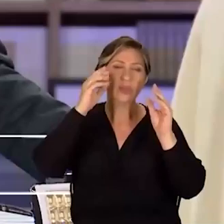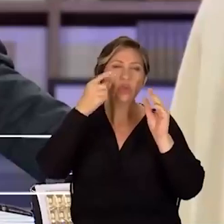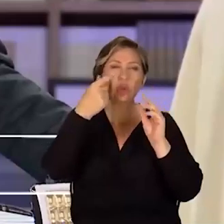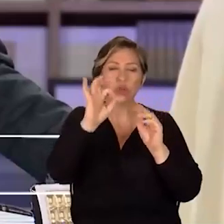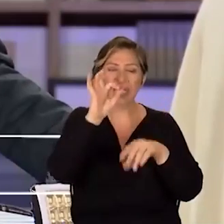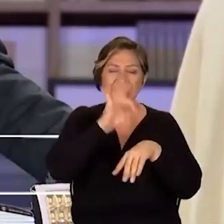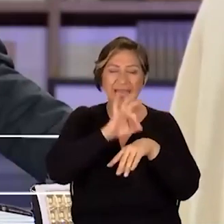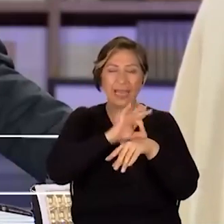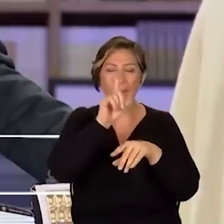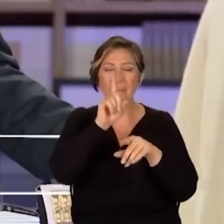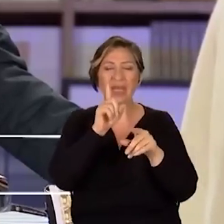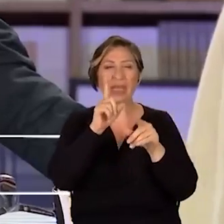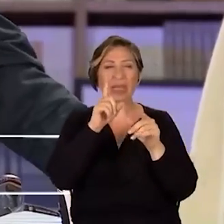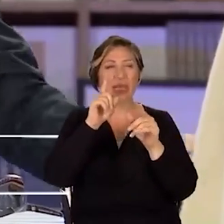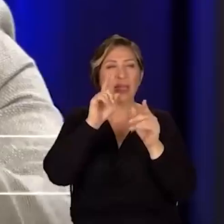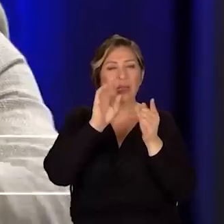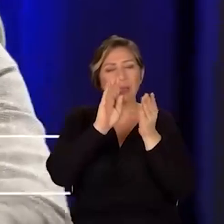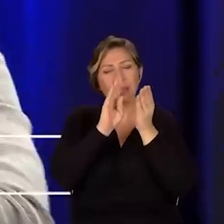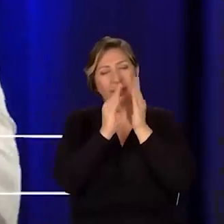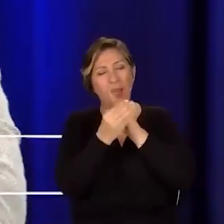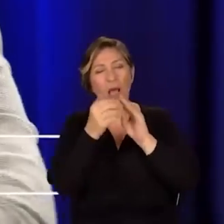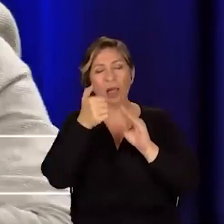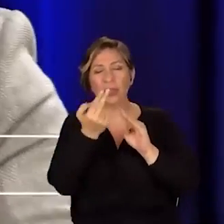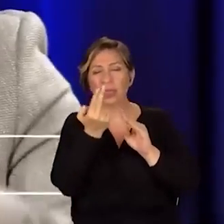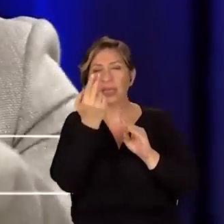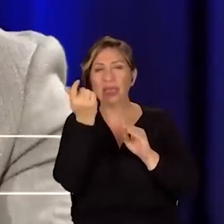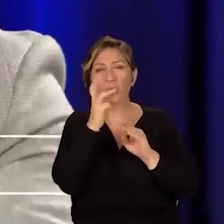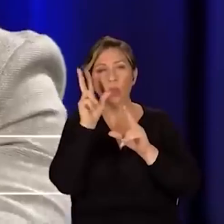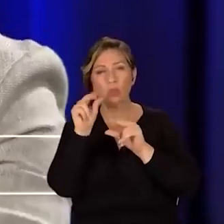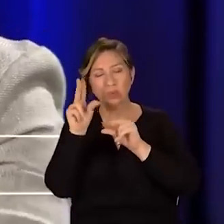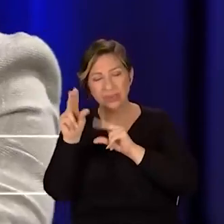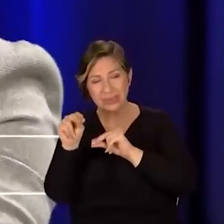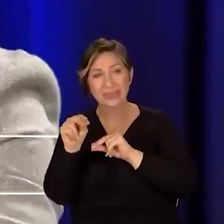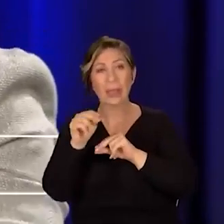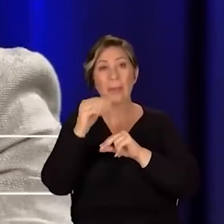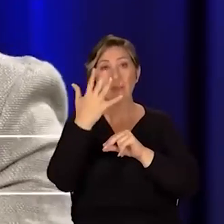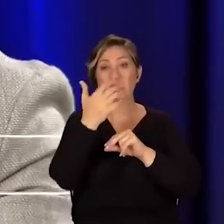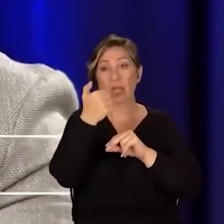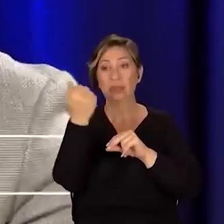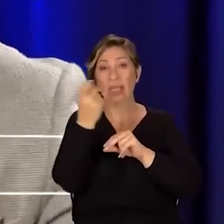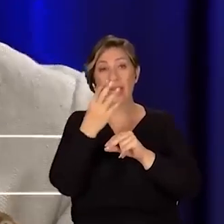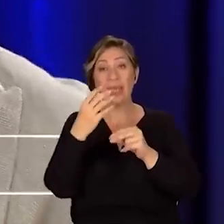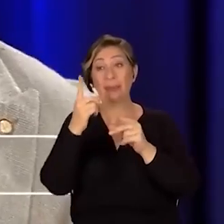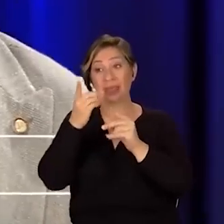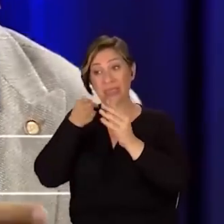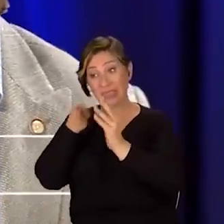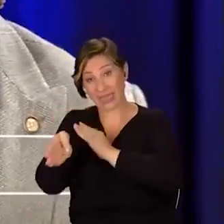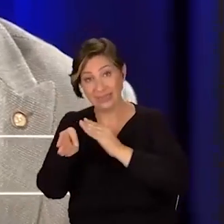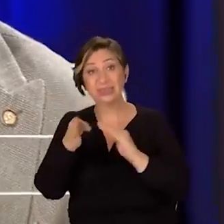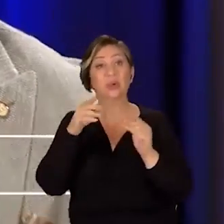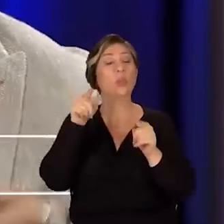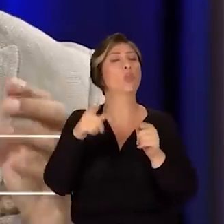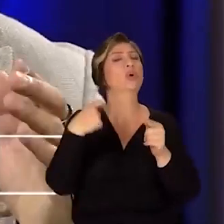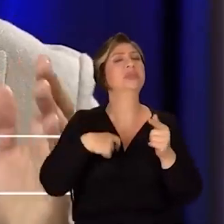90 dakikalık bir siklustan gece içerisinde 6-7 kere uyursanız 5 tane 6 tane siklusa girersiniz. Şimdi bu siklusun özelliği